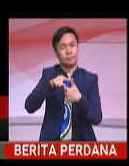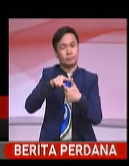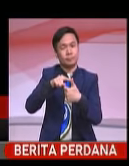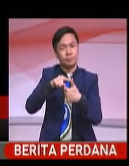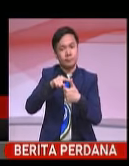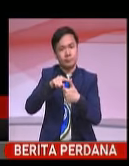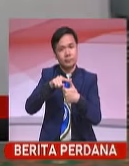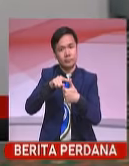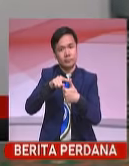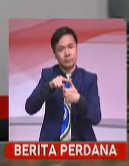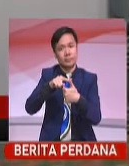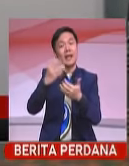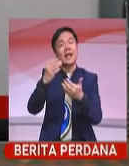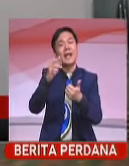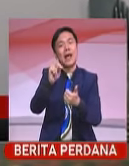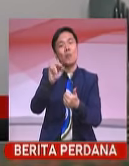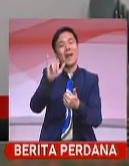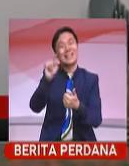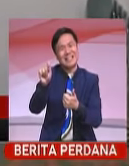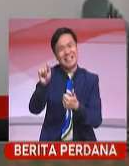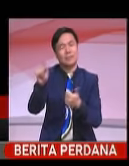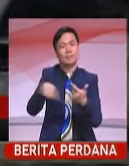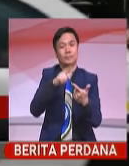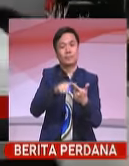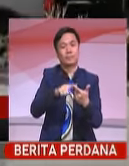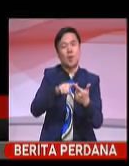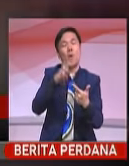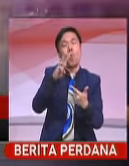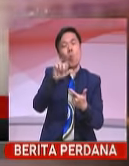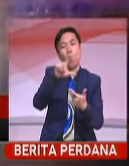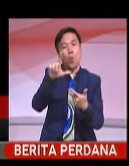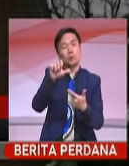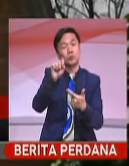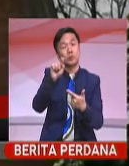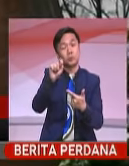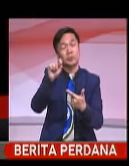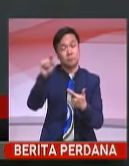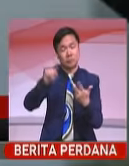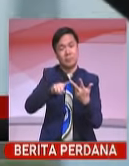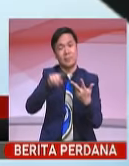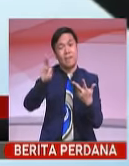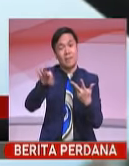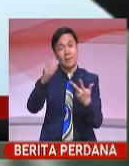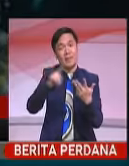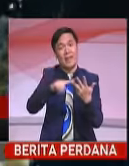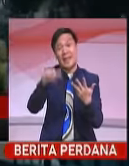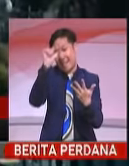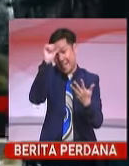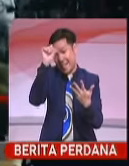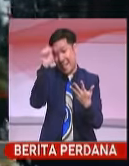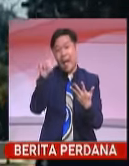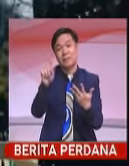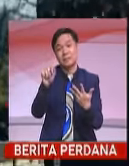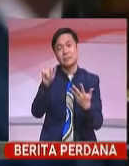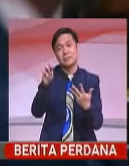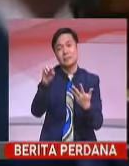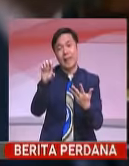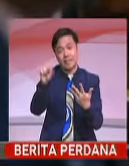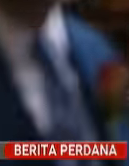The New York Times, Wall Street Journal, Agence France-Presse dan India Times.